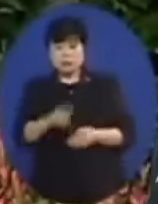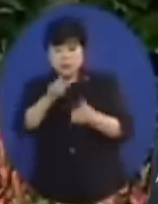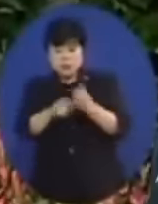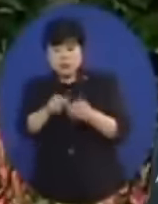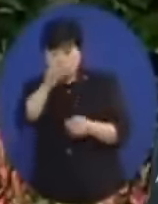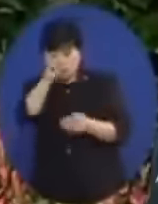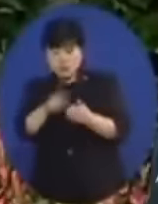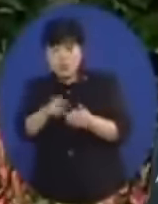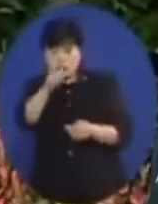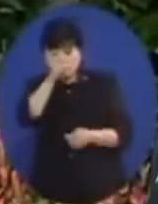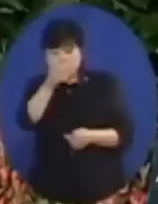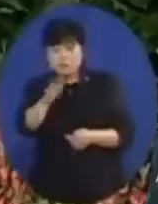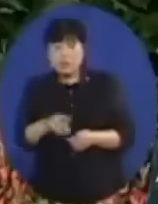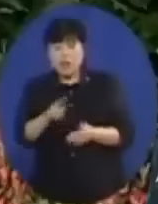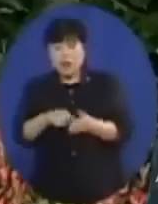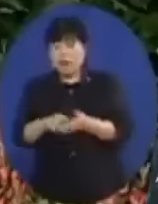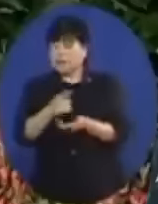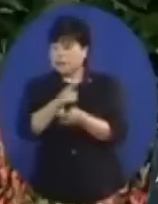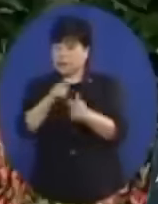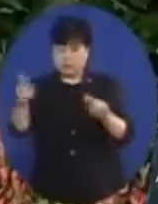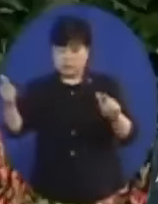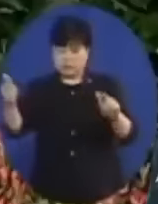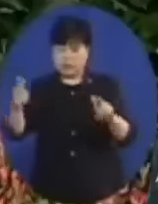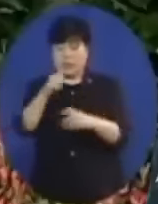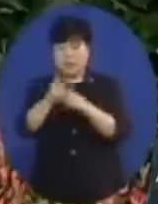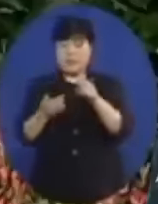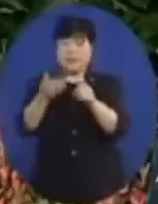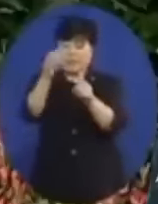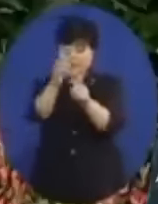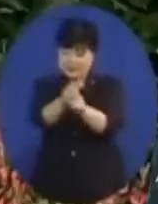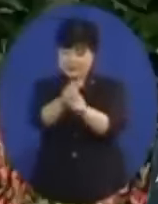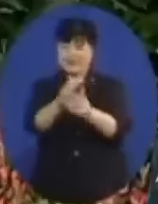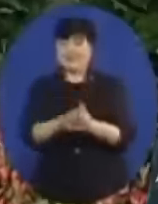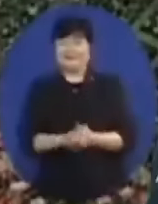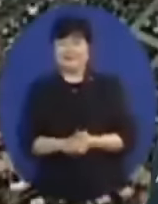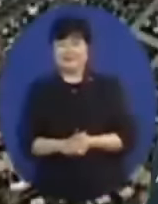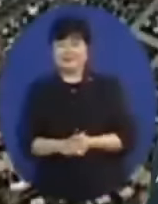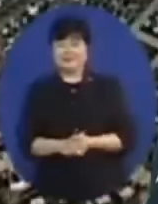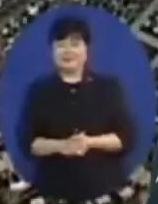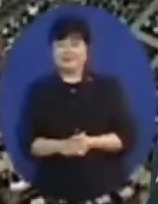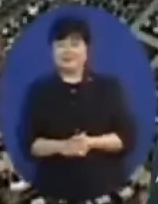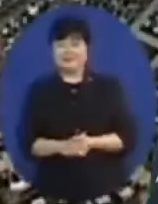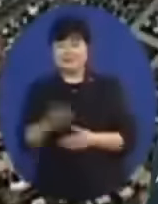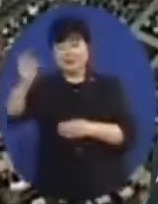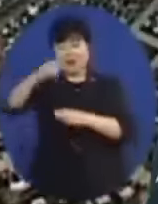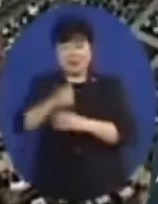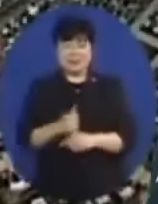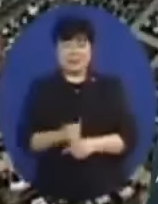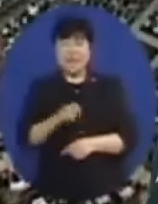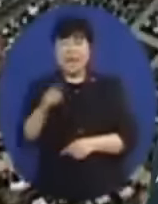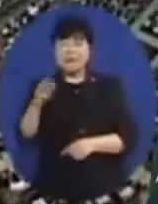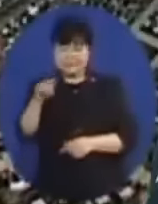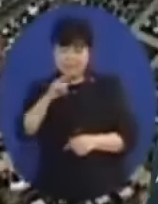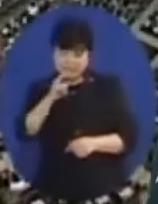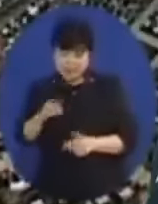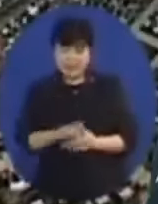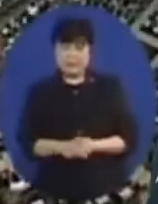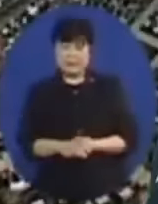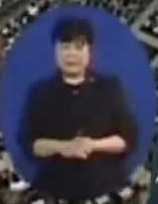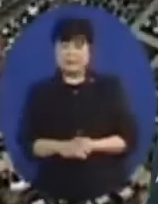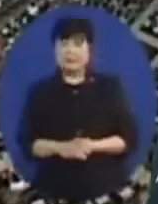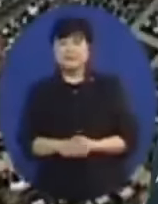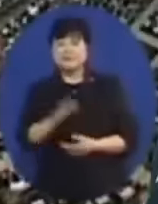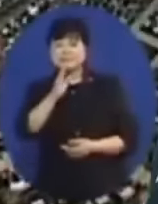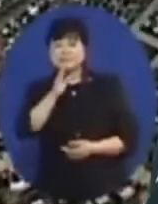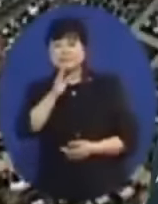있지만 원수를 자기 손으로 갚지 않고 하나님께 맡겼습니다. 다윗이 아비새에게 이르되